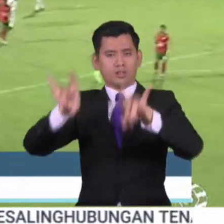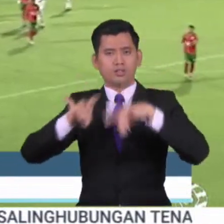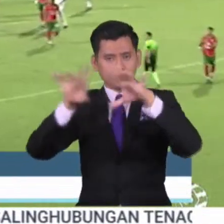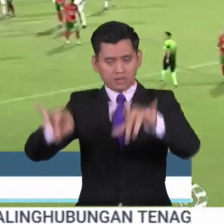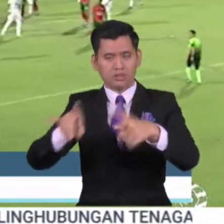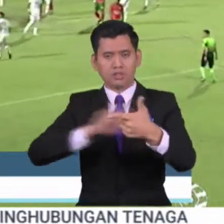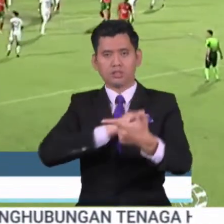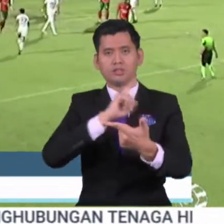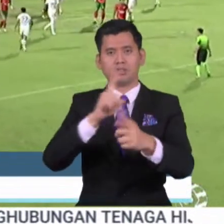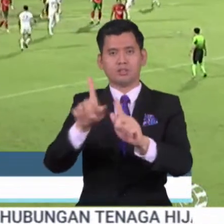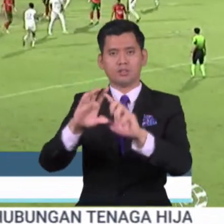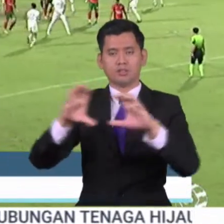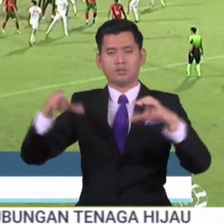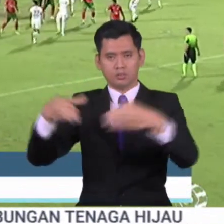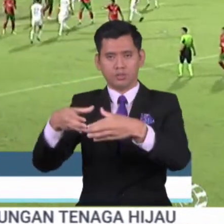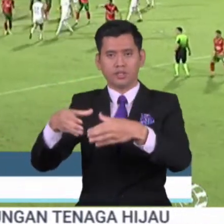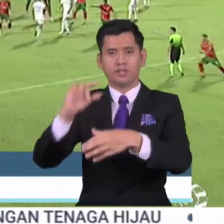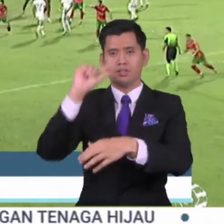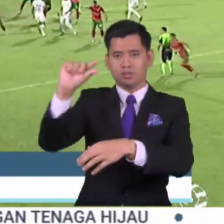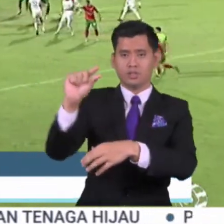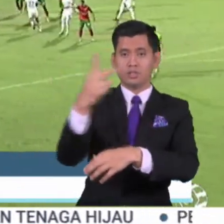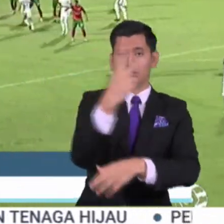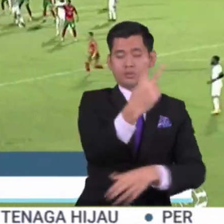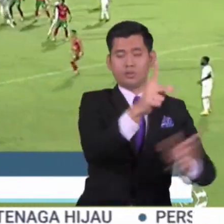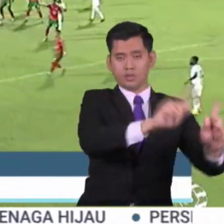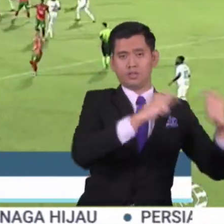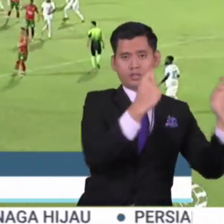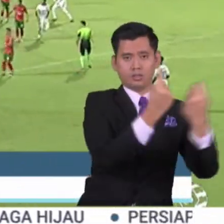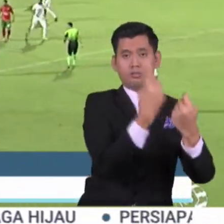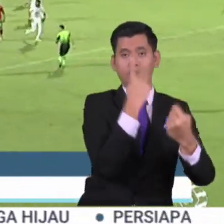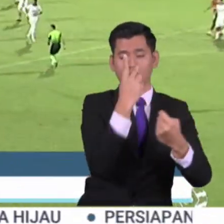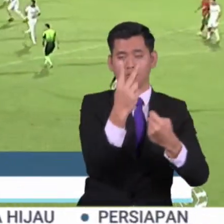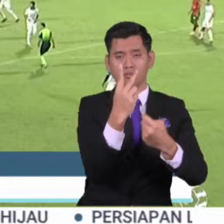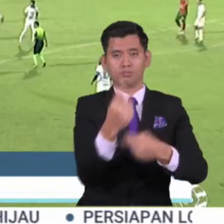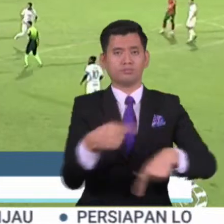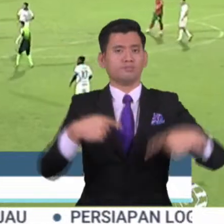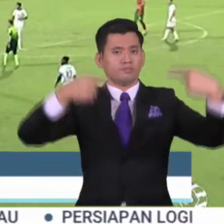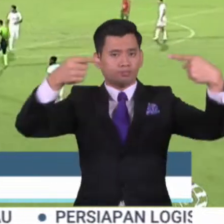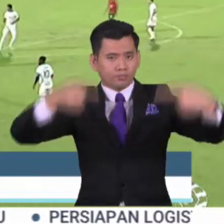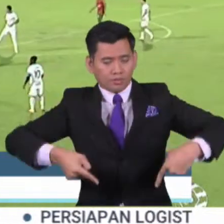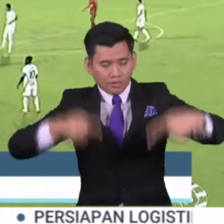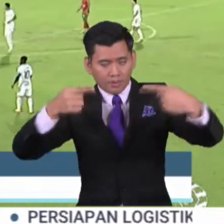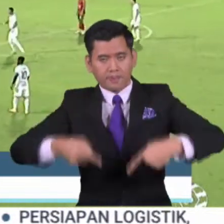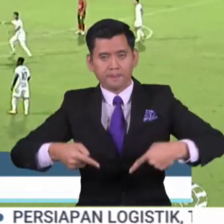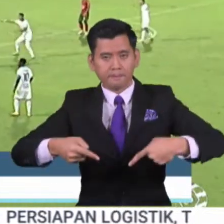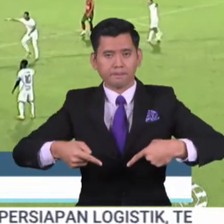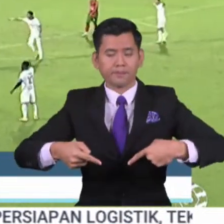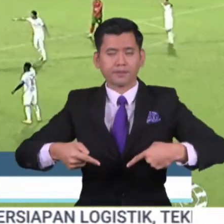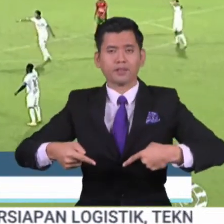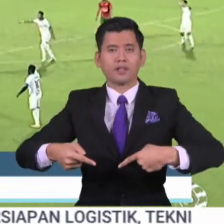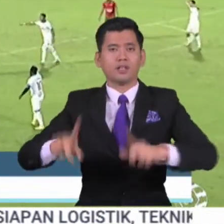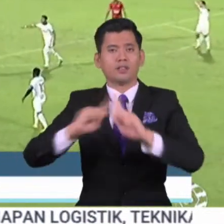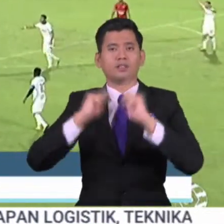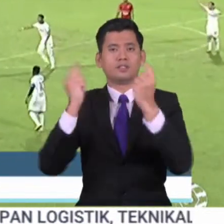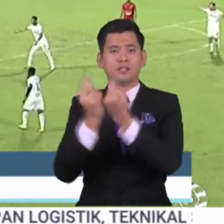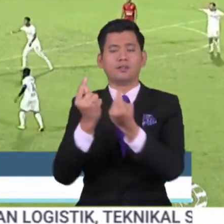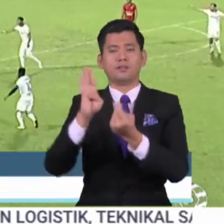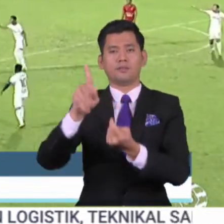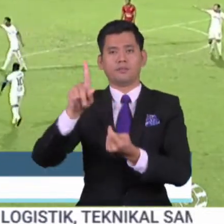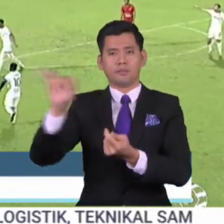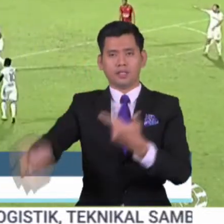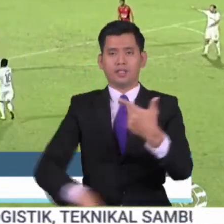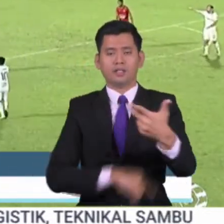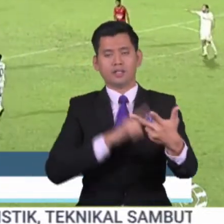mariners dalam kumpulan G dua lagi Pasukan juga dilihat cukup hebat membabitkan gergasi Liga 1 Indonesia Bali United dan kelab